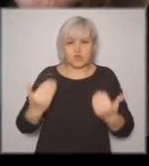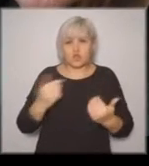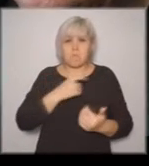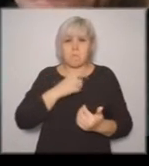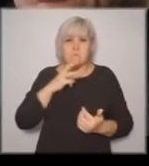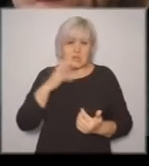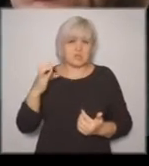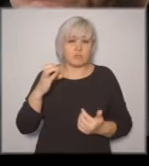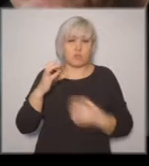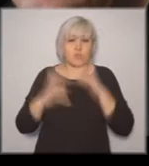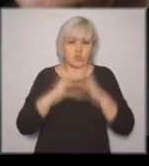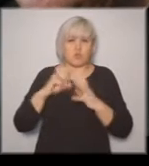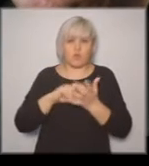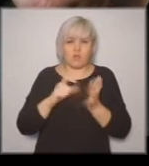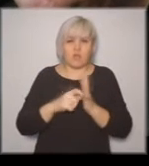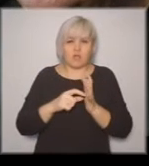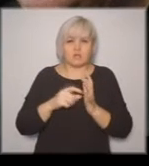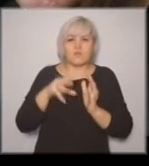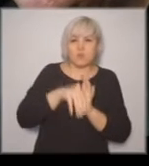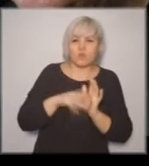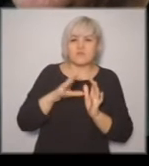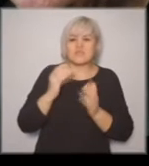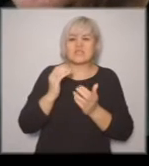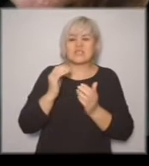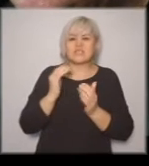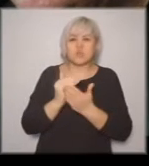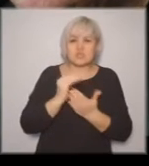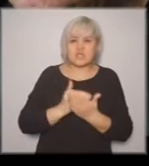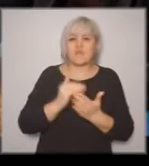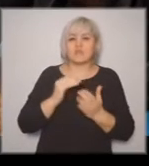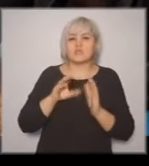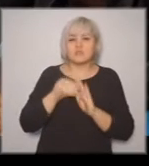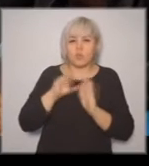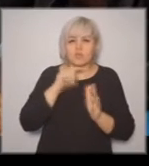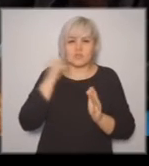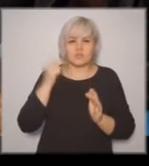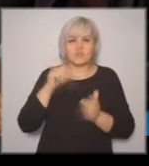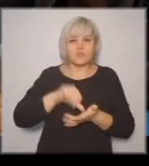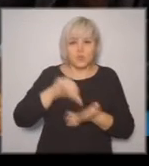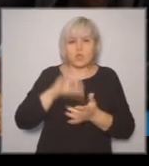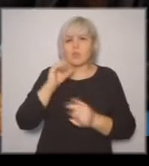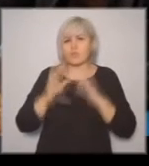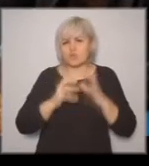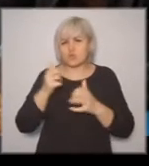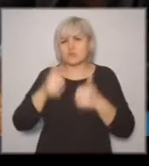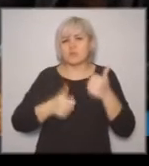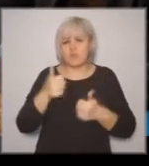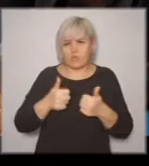легкой атлетикой, и сейчас мастер спорта международного класса, входит в состав сборной